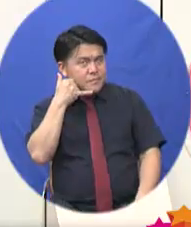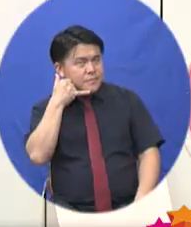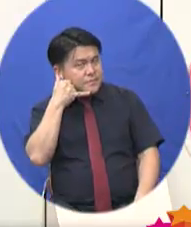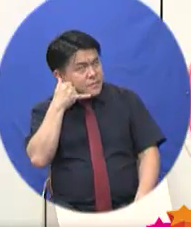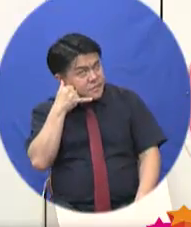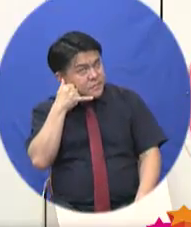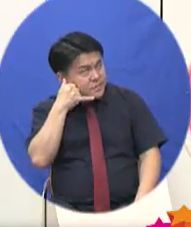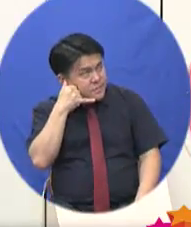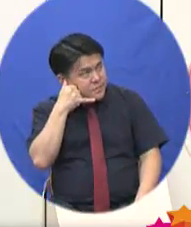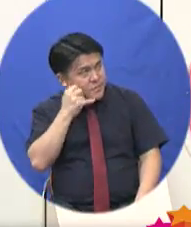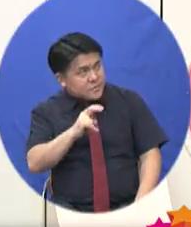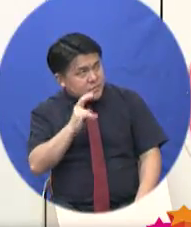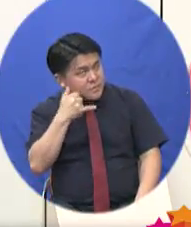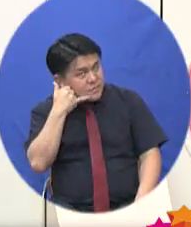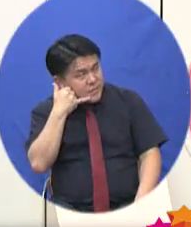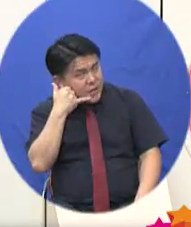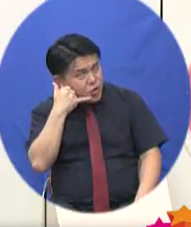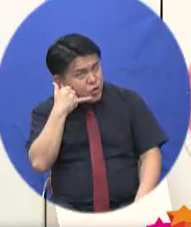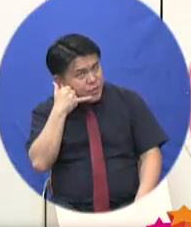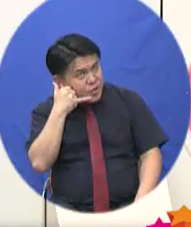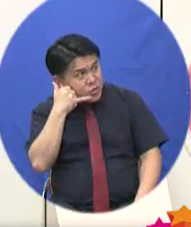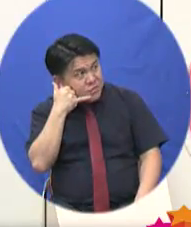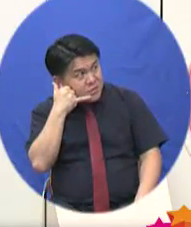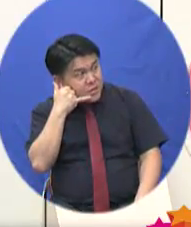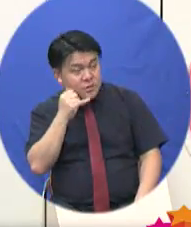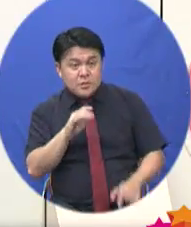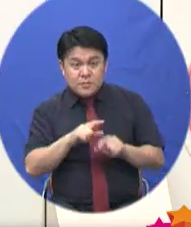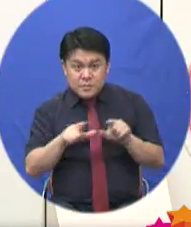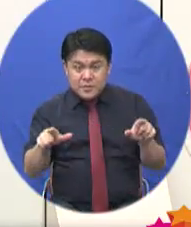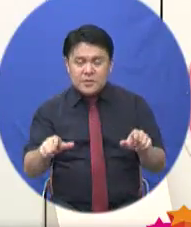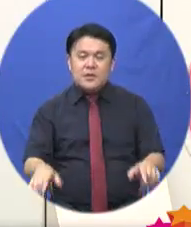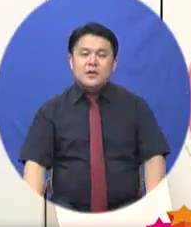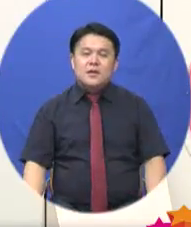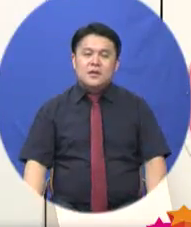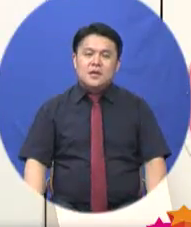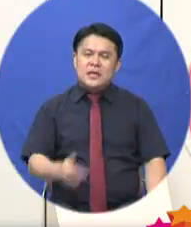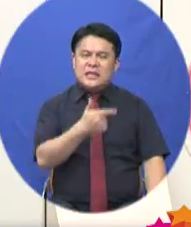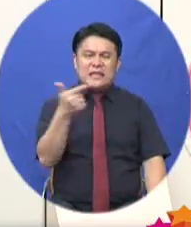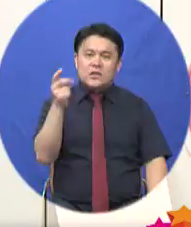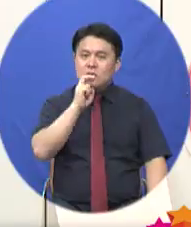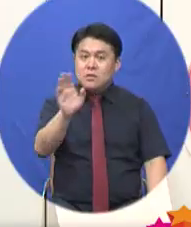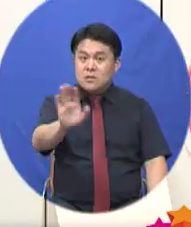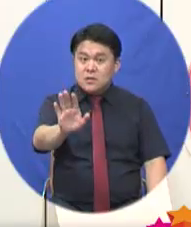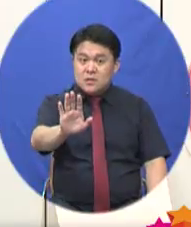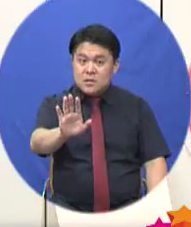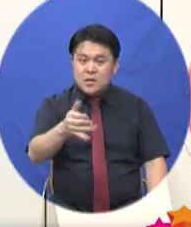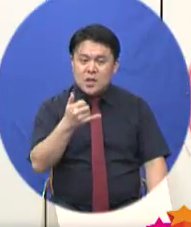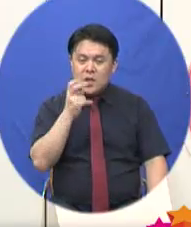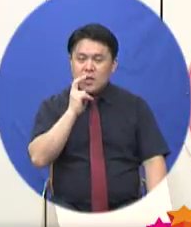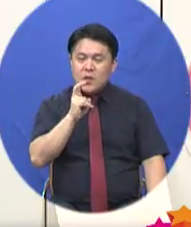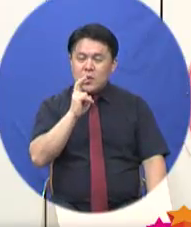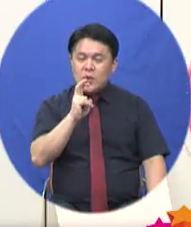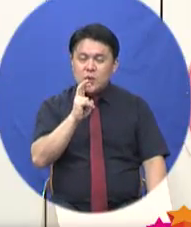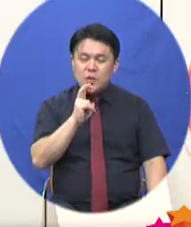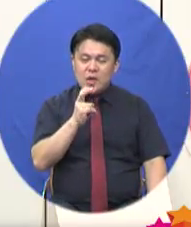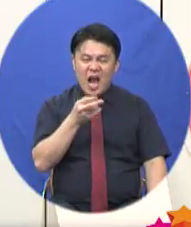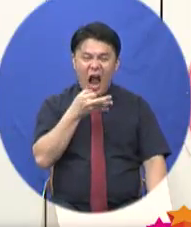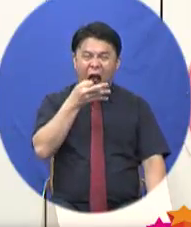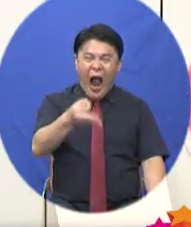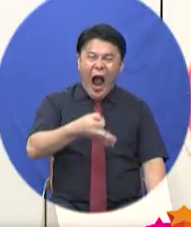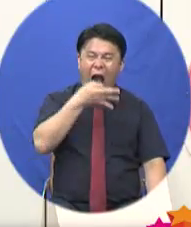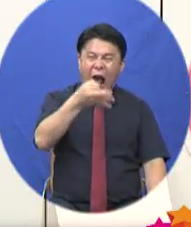귀에다 대고 이렇게 하는 거 아닙니까? 그런데 네. 이 크게 하시면 안 돼요. 노래를 목소리를 크게